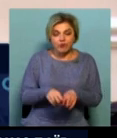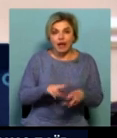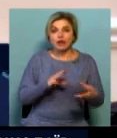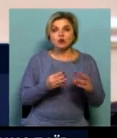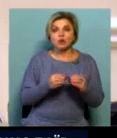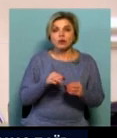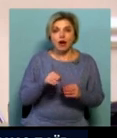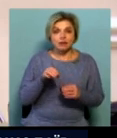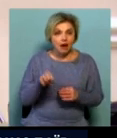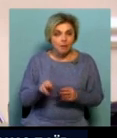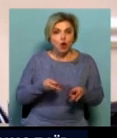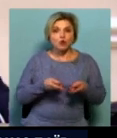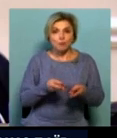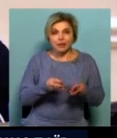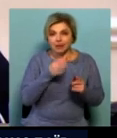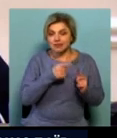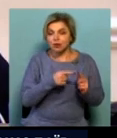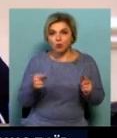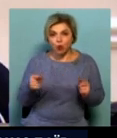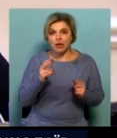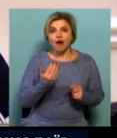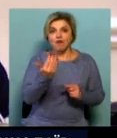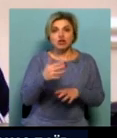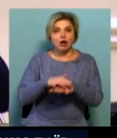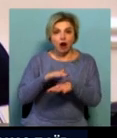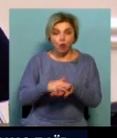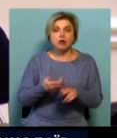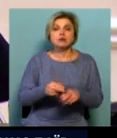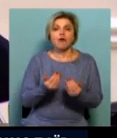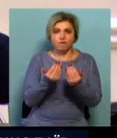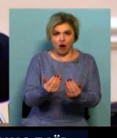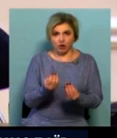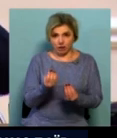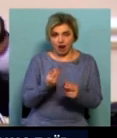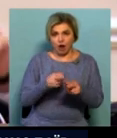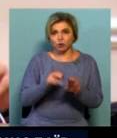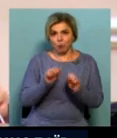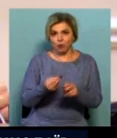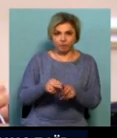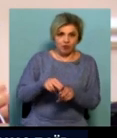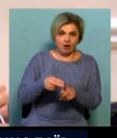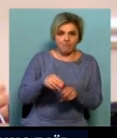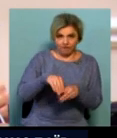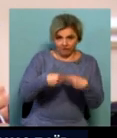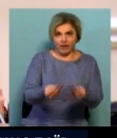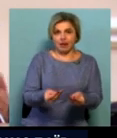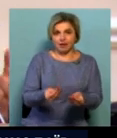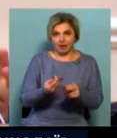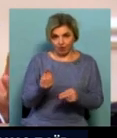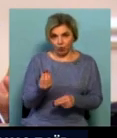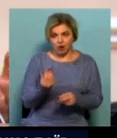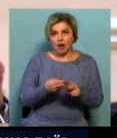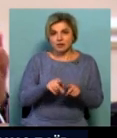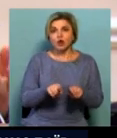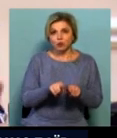результатам опалювального сезону, на вашому рахунку, це ваші гроші, які будуть монетизовані, вам віддані. Це буде